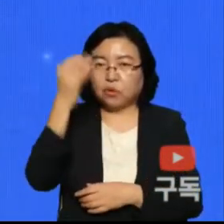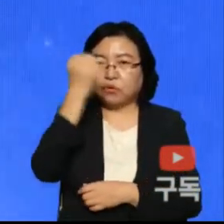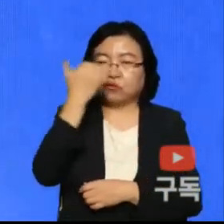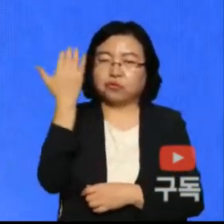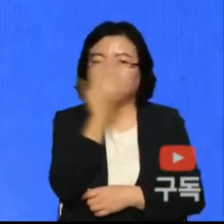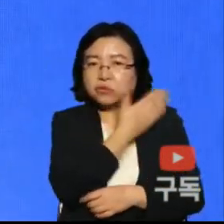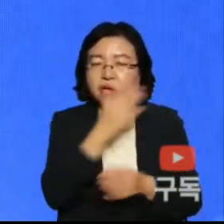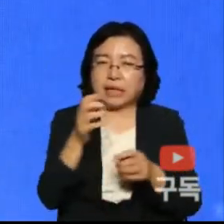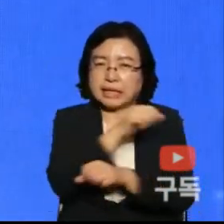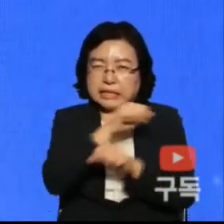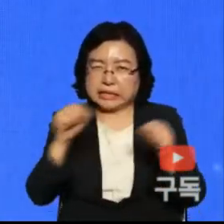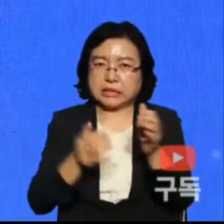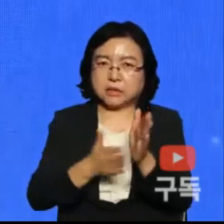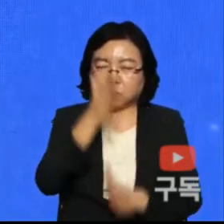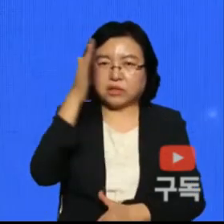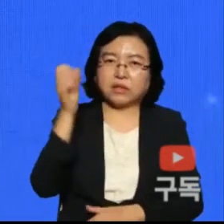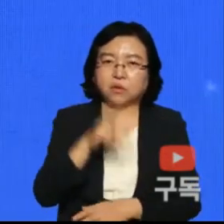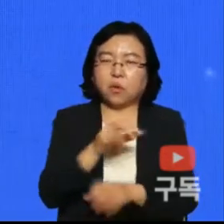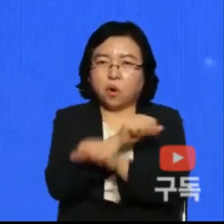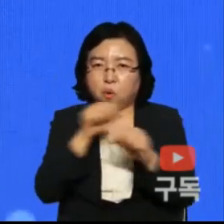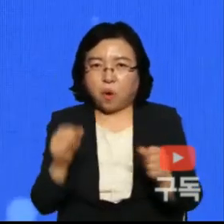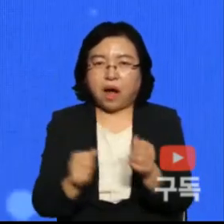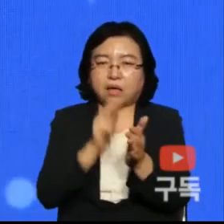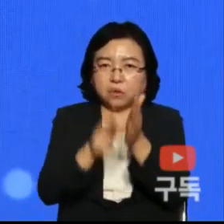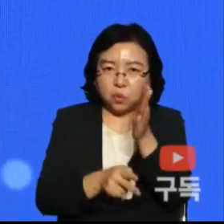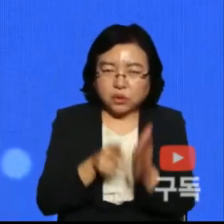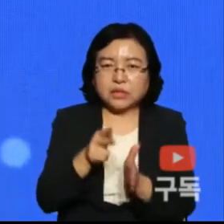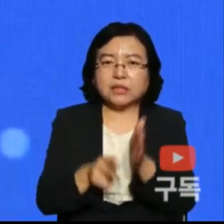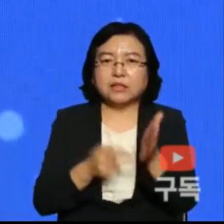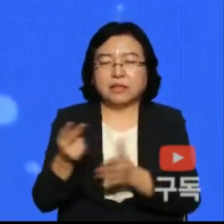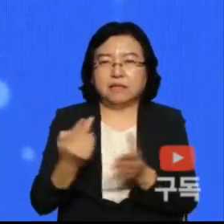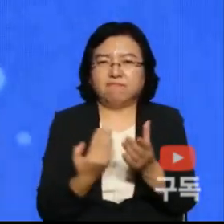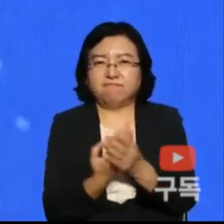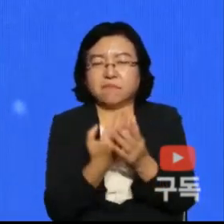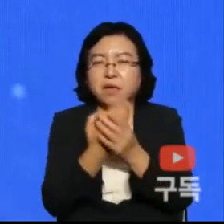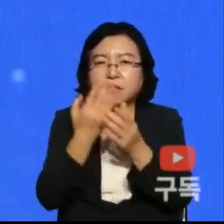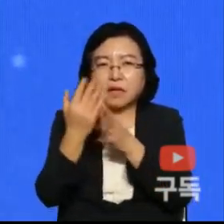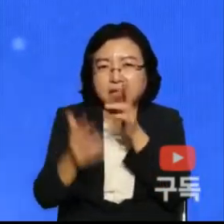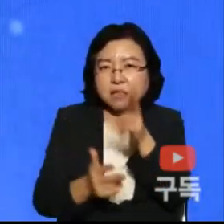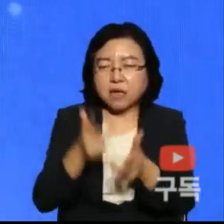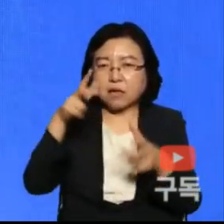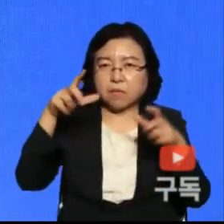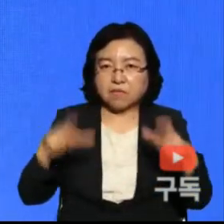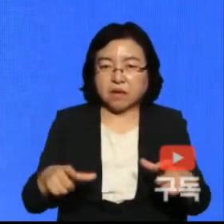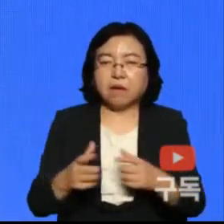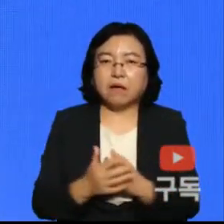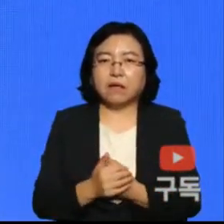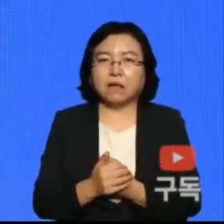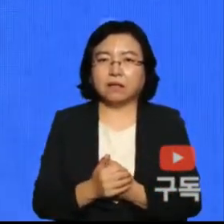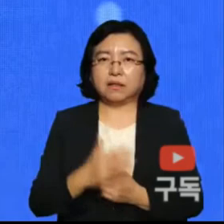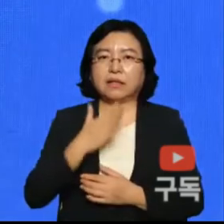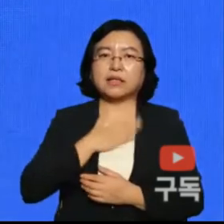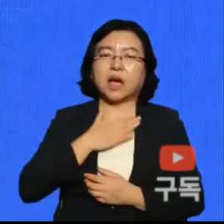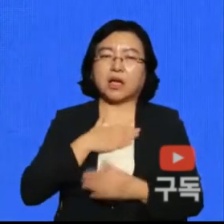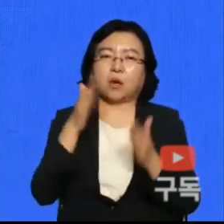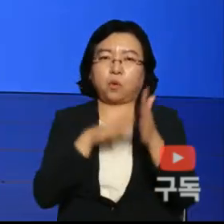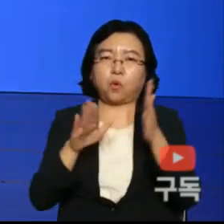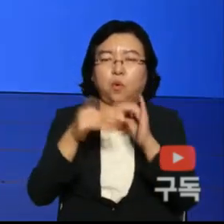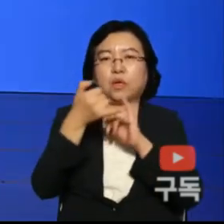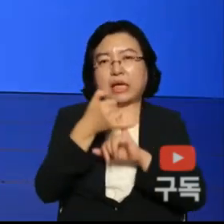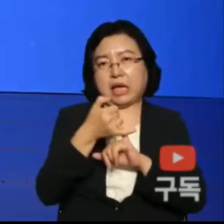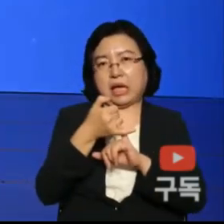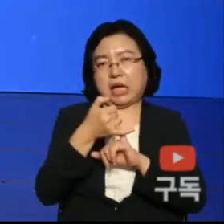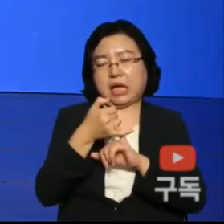철도 만 첨단산업 벨트 이게 제가 드린 공약 입니다